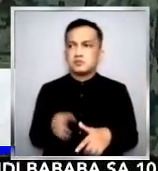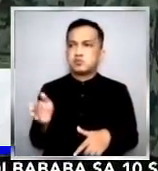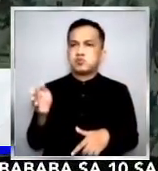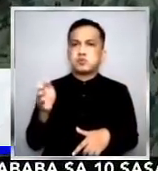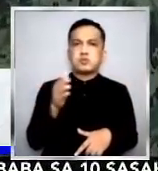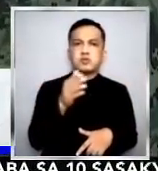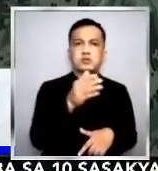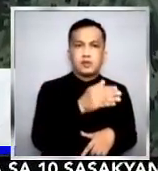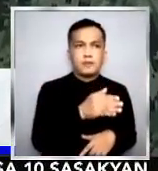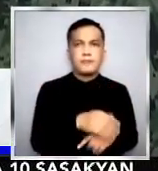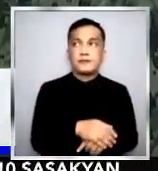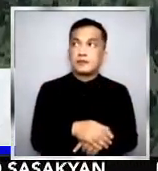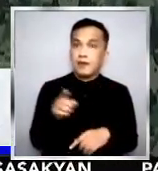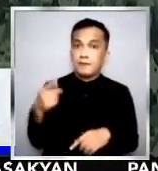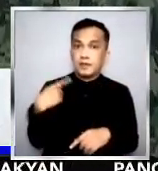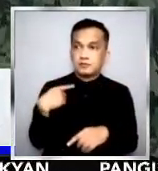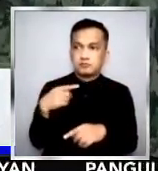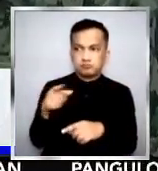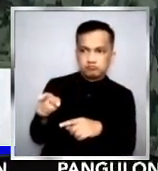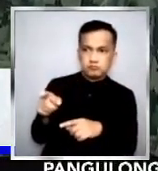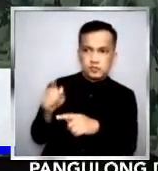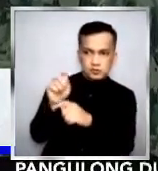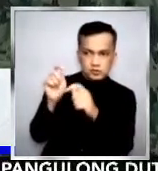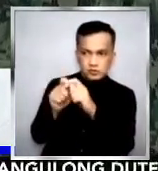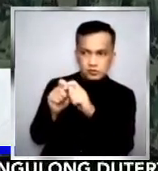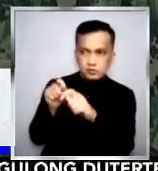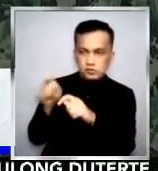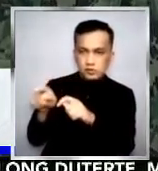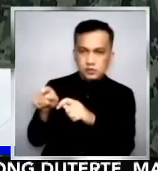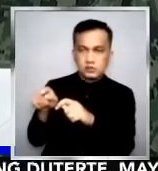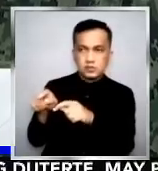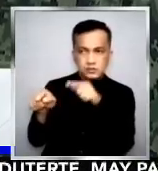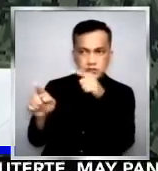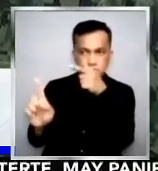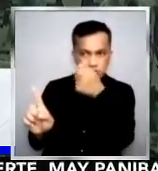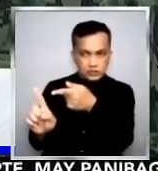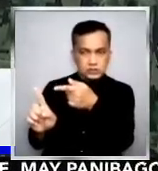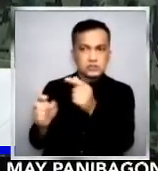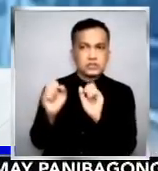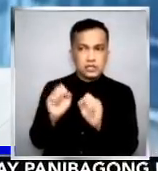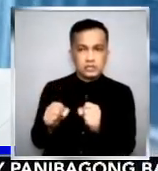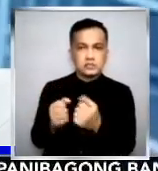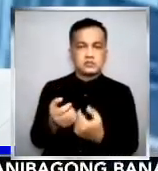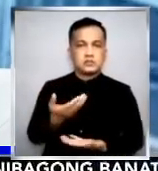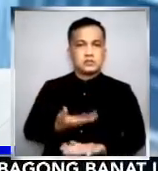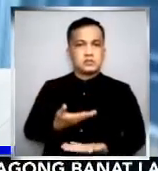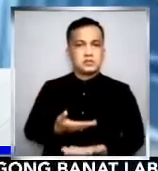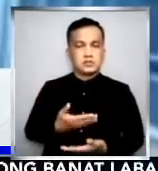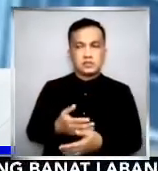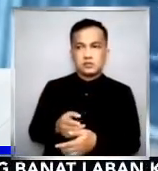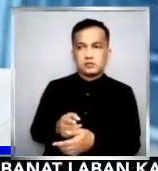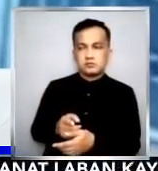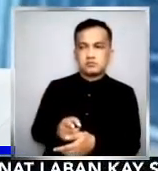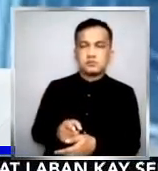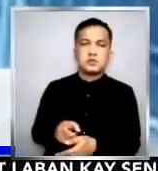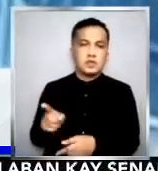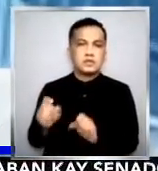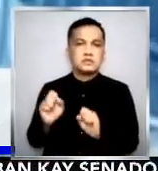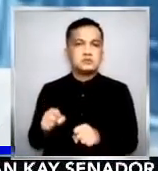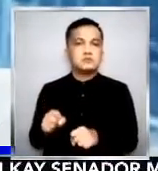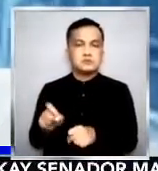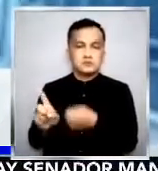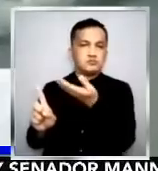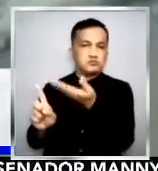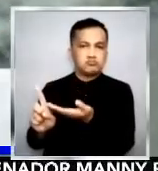may natsambahan silang mga targets na sa tingin nila ay kayang-kaya nilang takutin, ayun sir, ay talagang